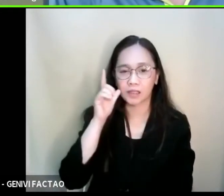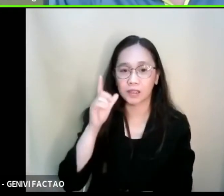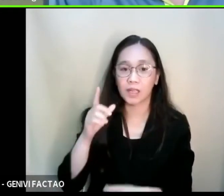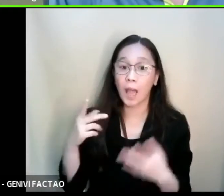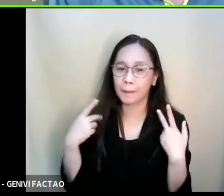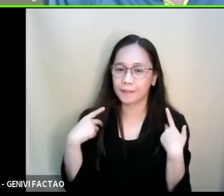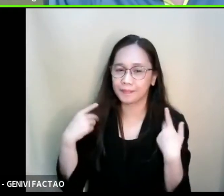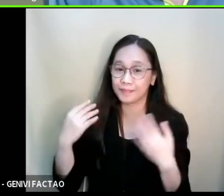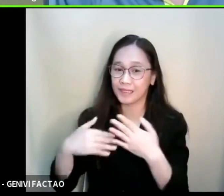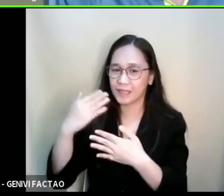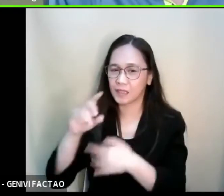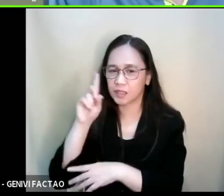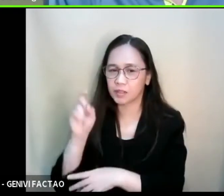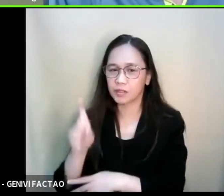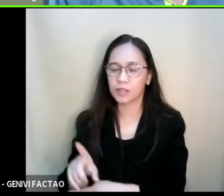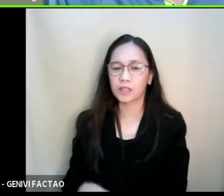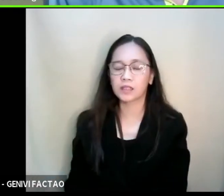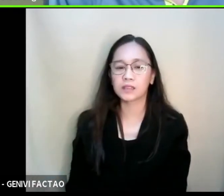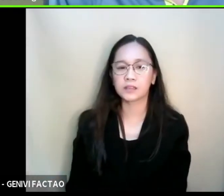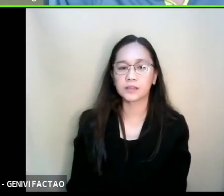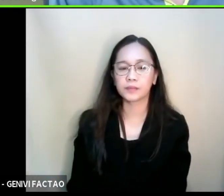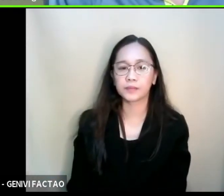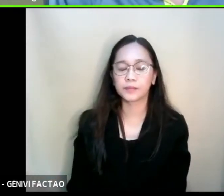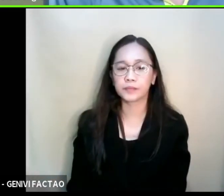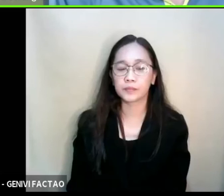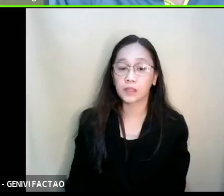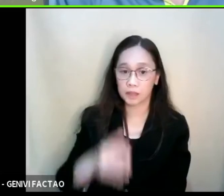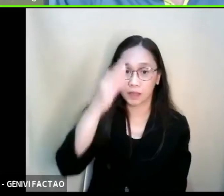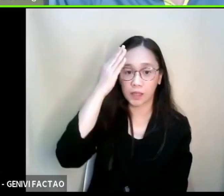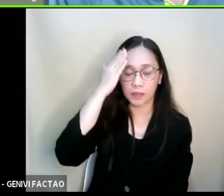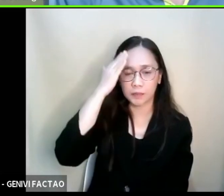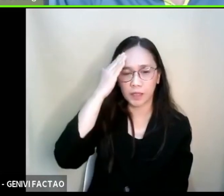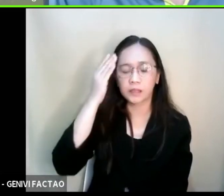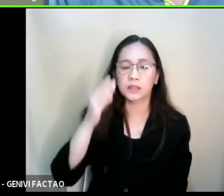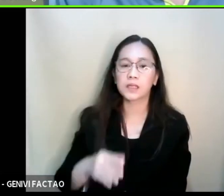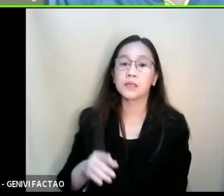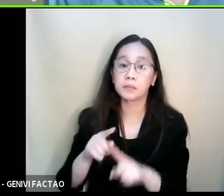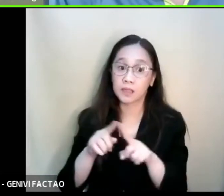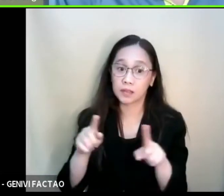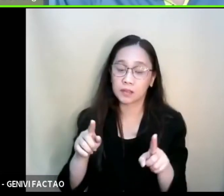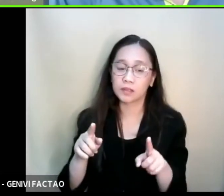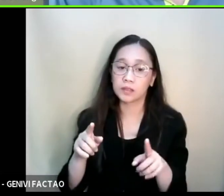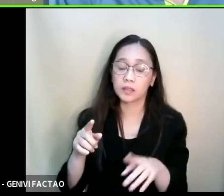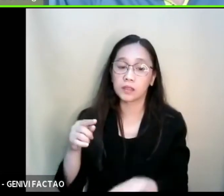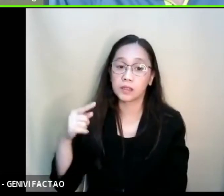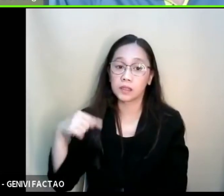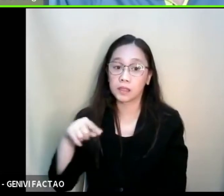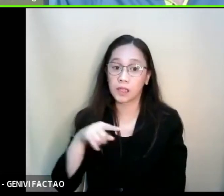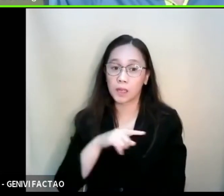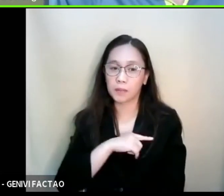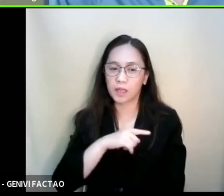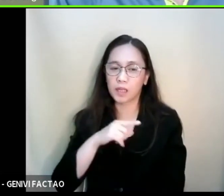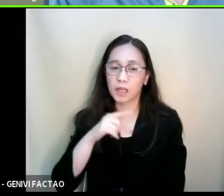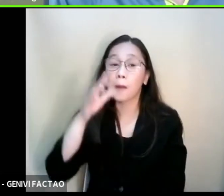din. Sige Teacher Landa, no, nalaman na namin, pero kami ay magulang